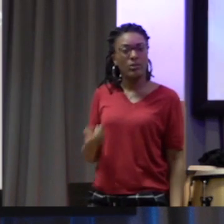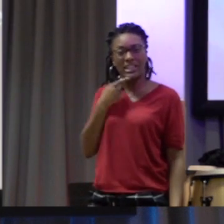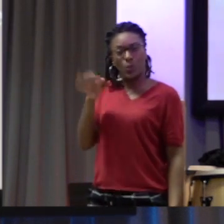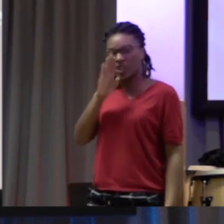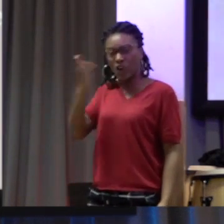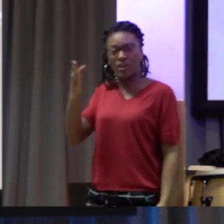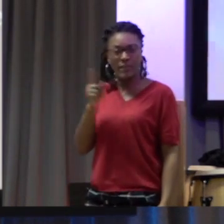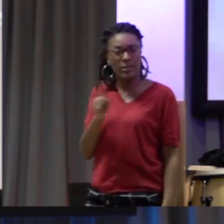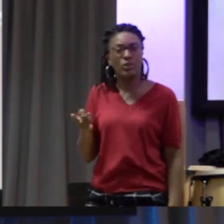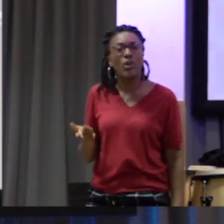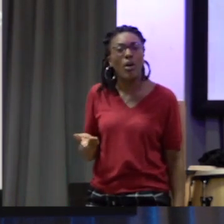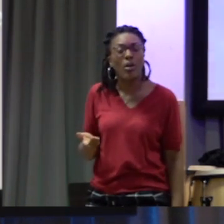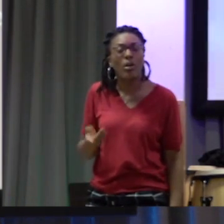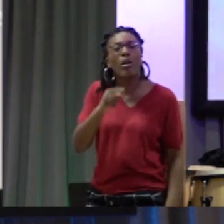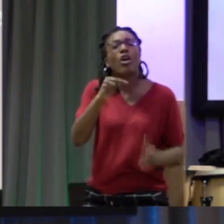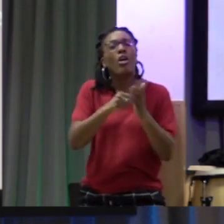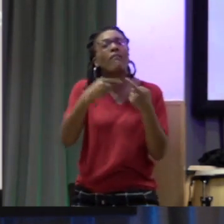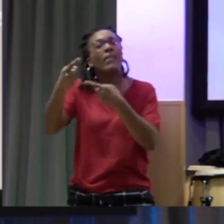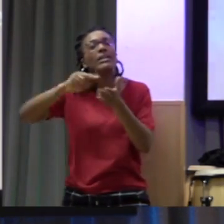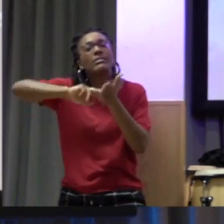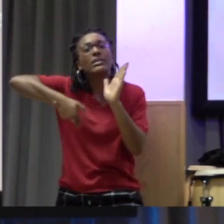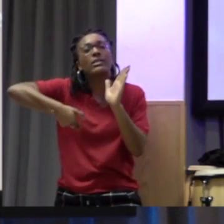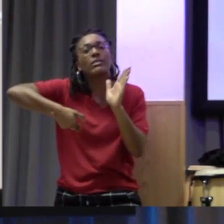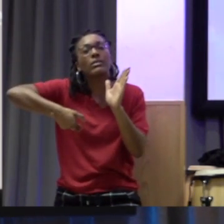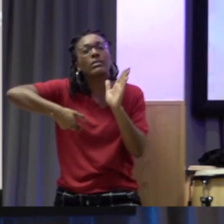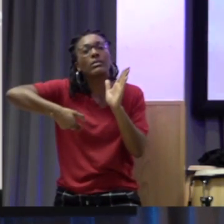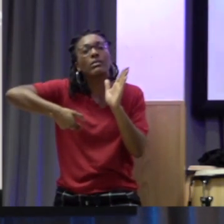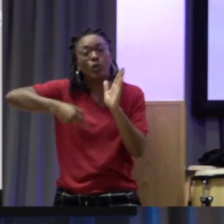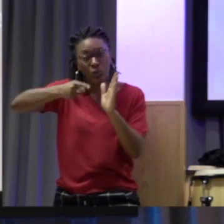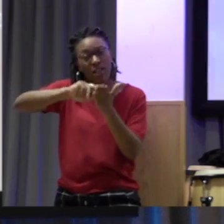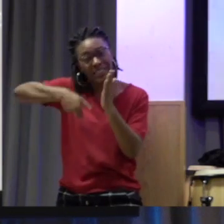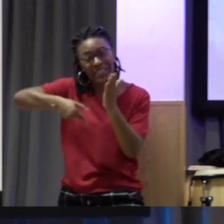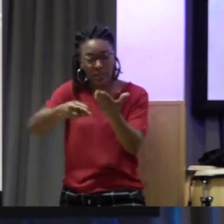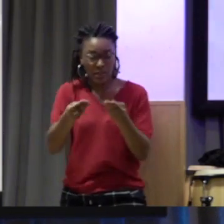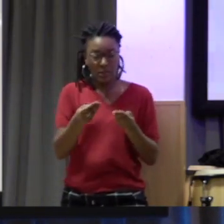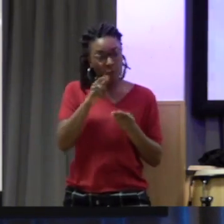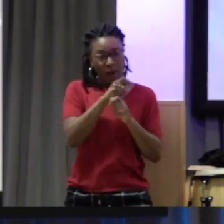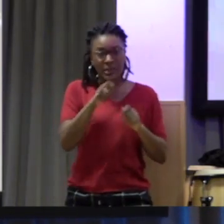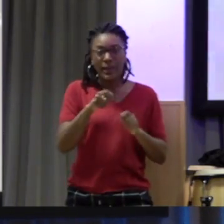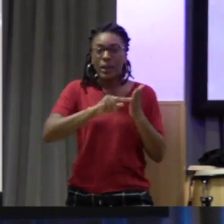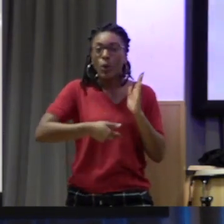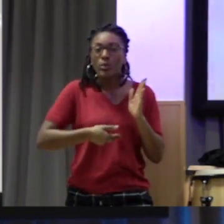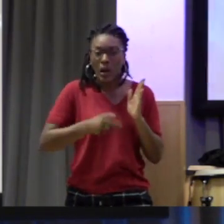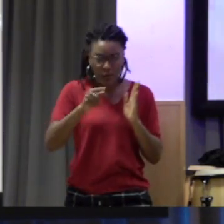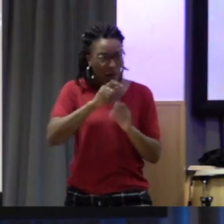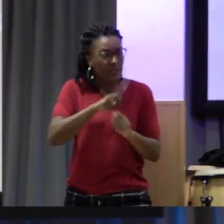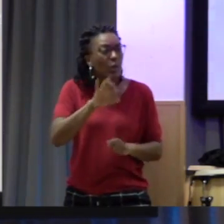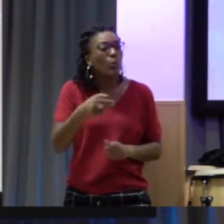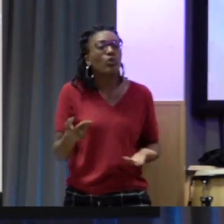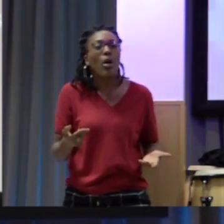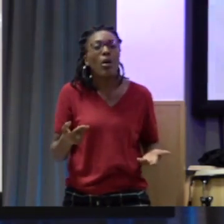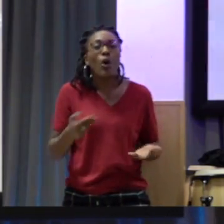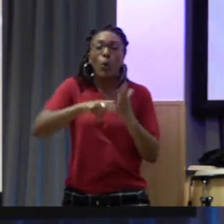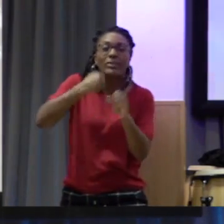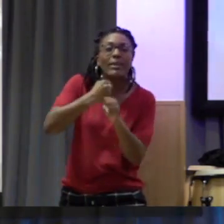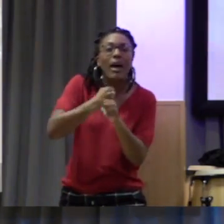Il y a des fois quand vous allez signer un contrat, vous respectez le contrat que vous signez, oui ou non? Que ce soit un contrat